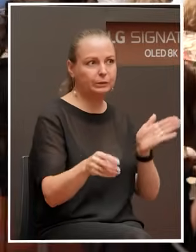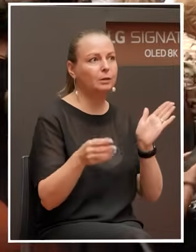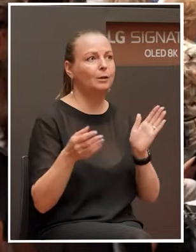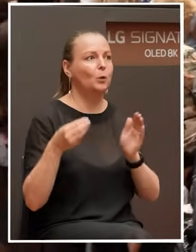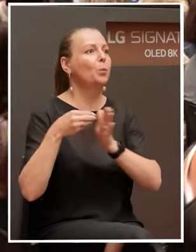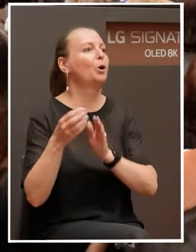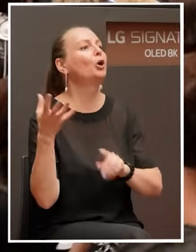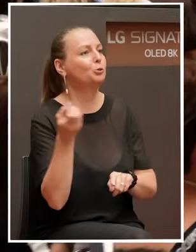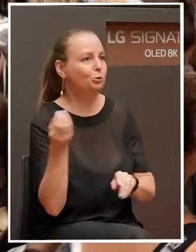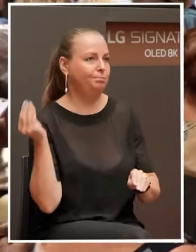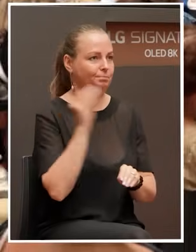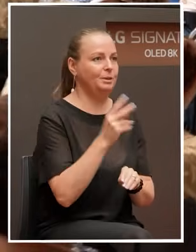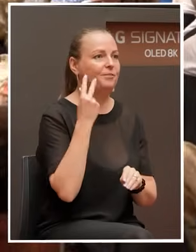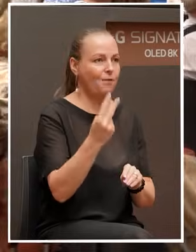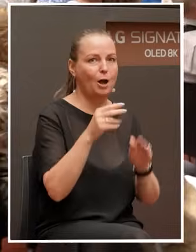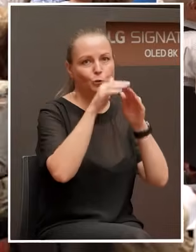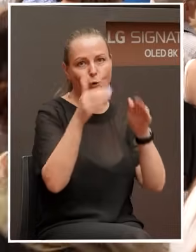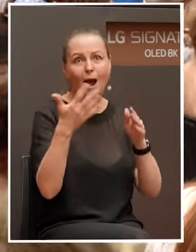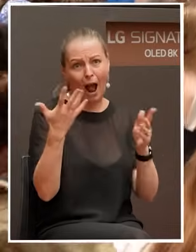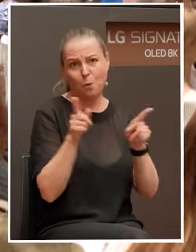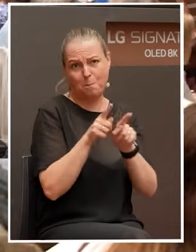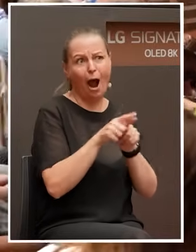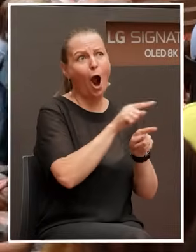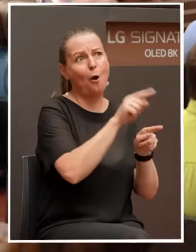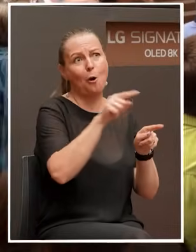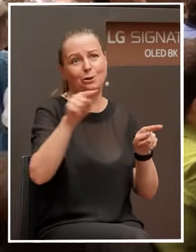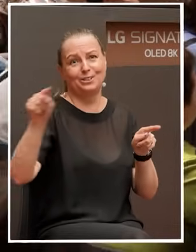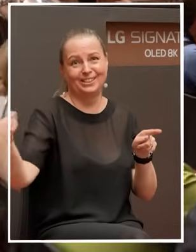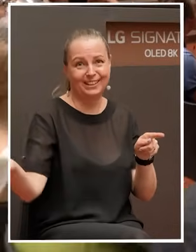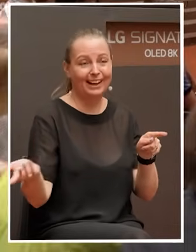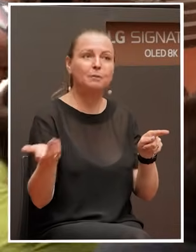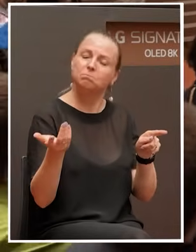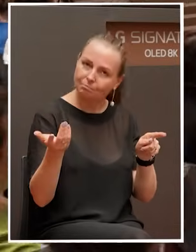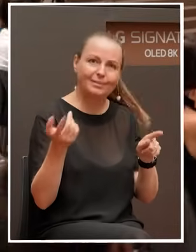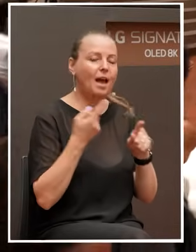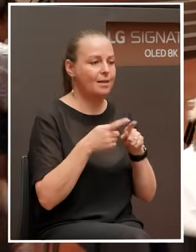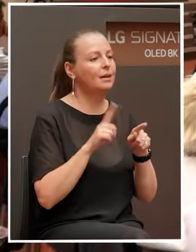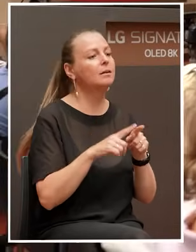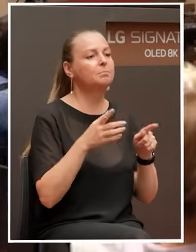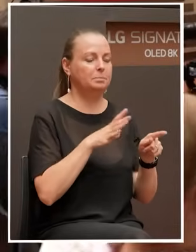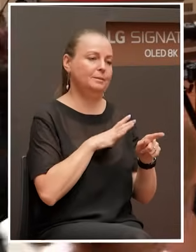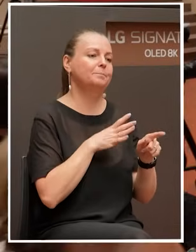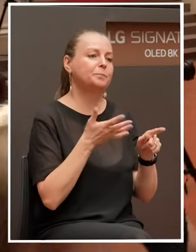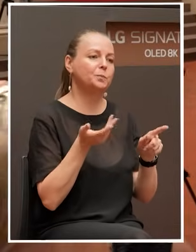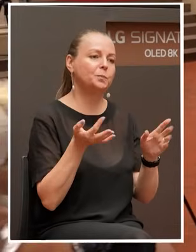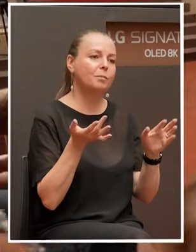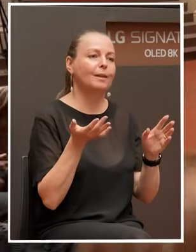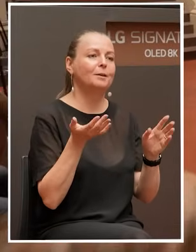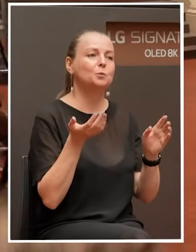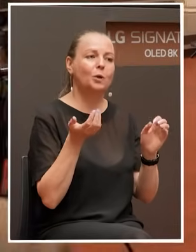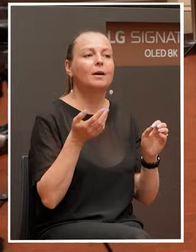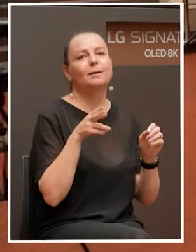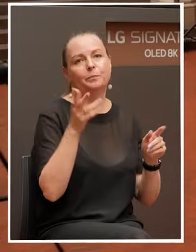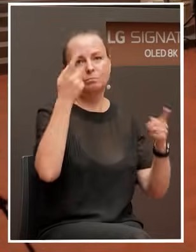2 стога, которые, ну, похожи на всю эту серию, это была